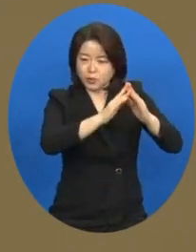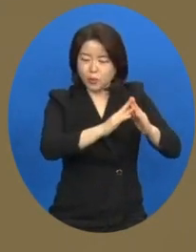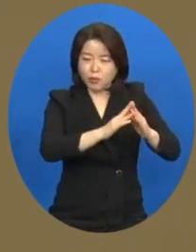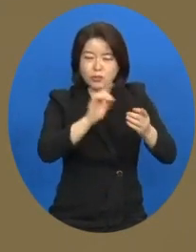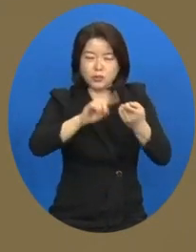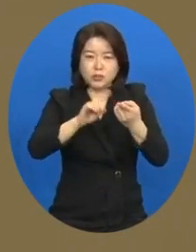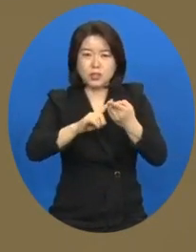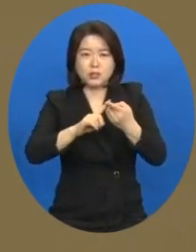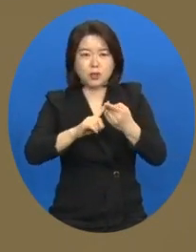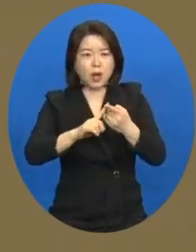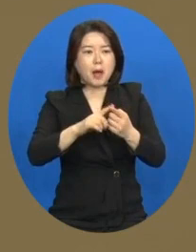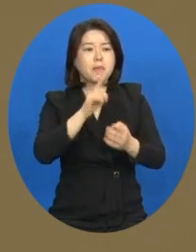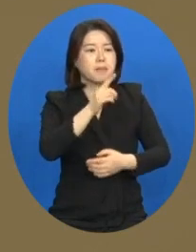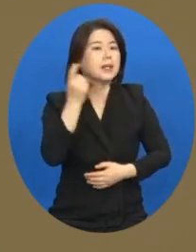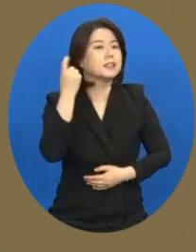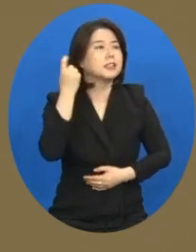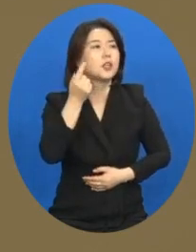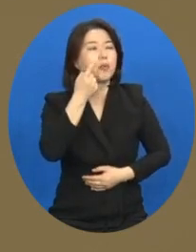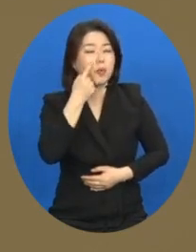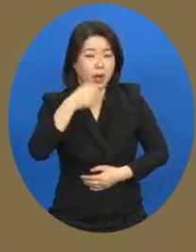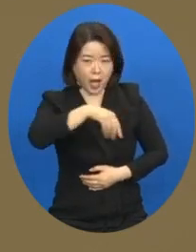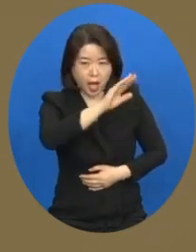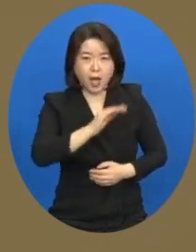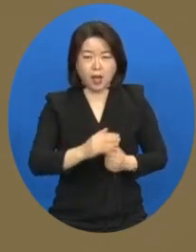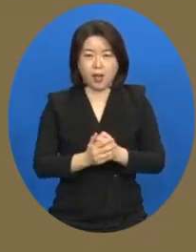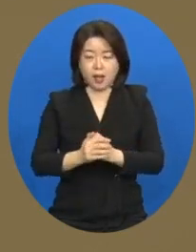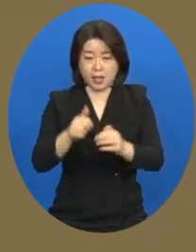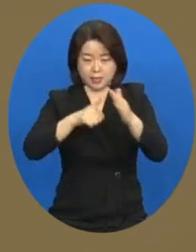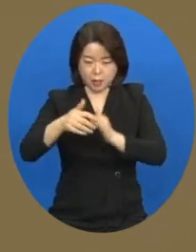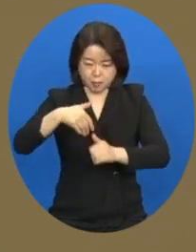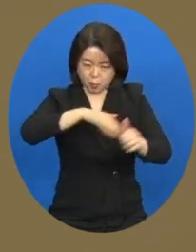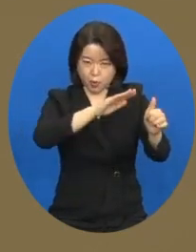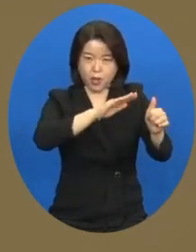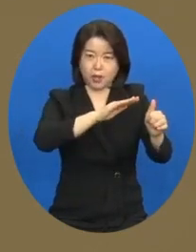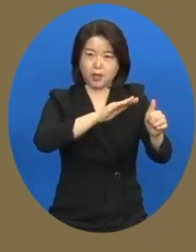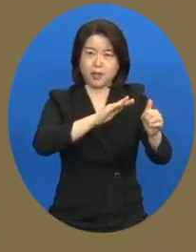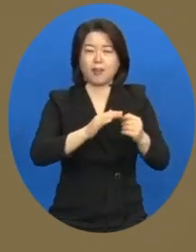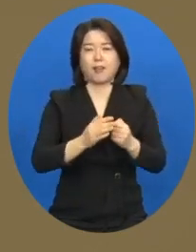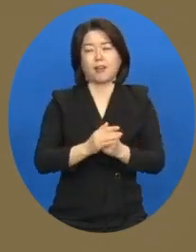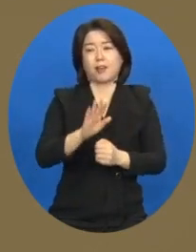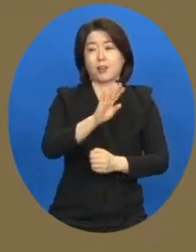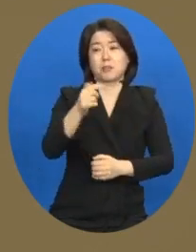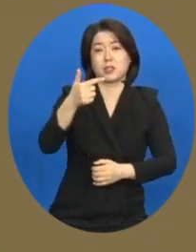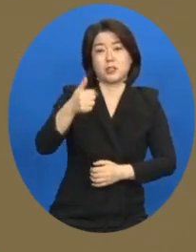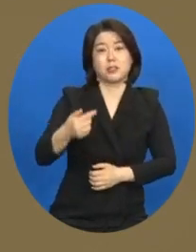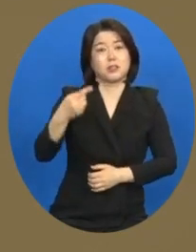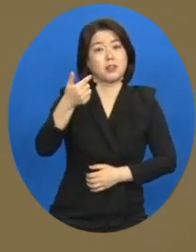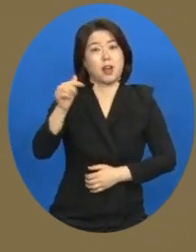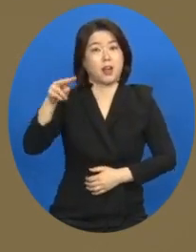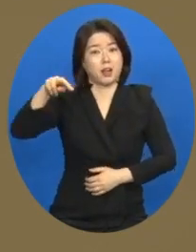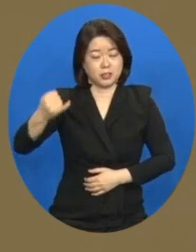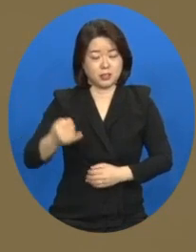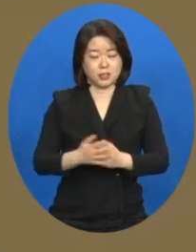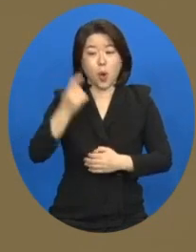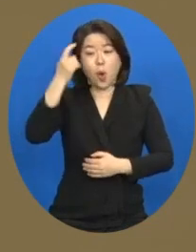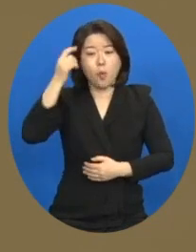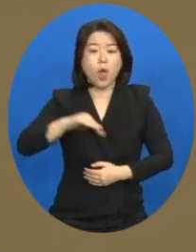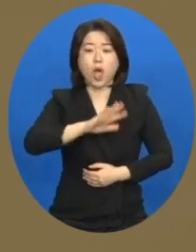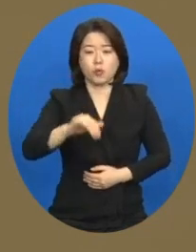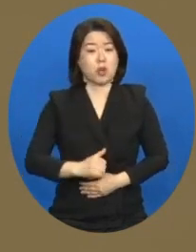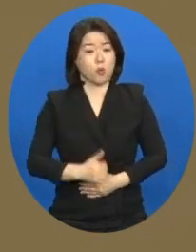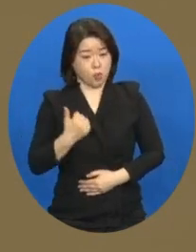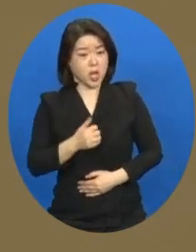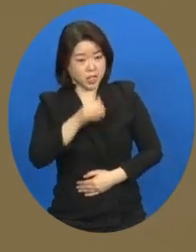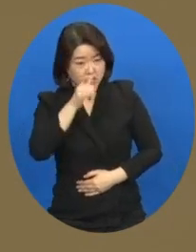했는지 들어보자. 그래서 대표를 보냅니다. 그래서 비느하스가 가서 왜 우리가 이렇게 화가